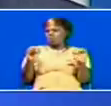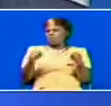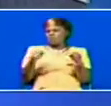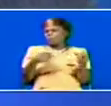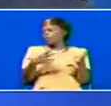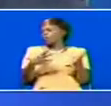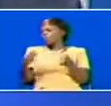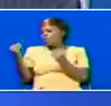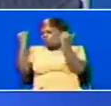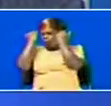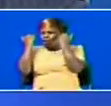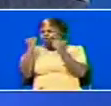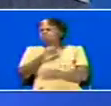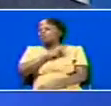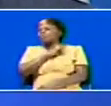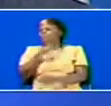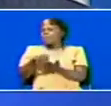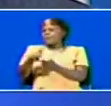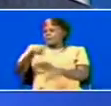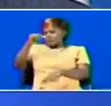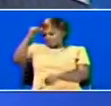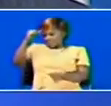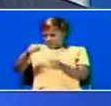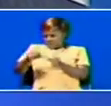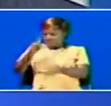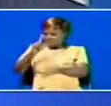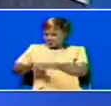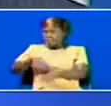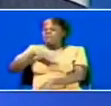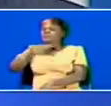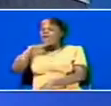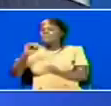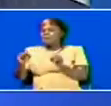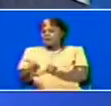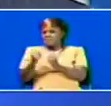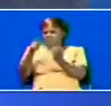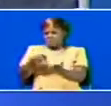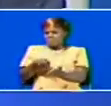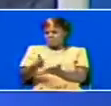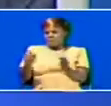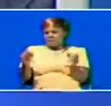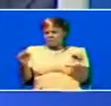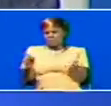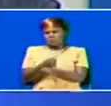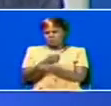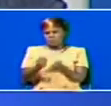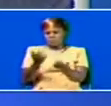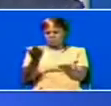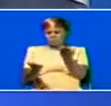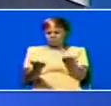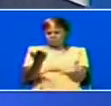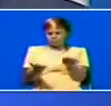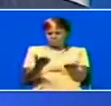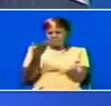fidia ikapatikana. Kumbuka ya kwamba kifo kinapopatikana, fidia haiwezi kulingana ama kupimana